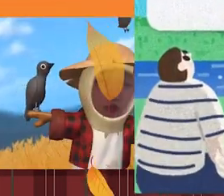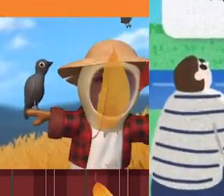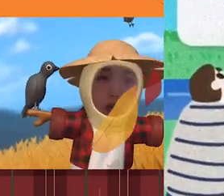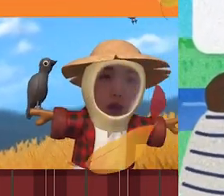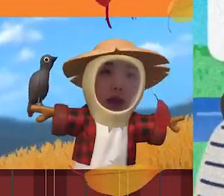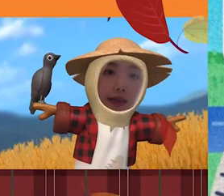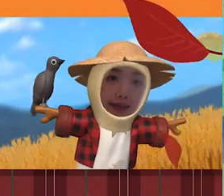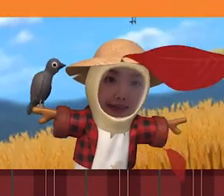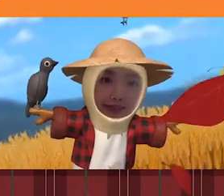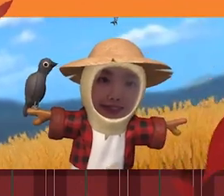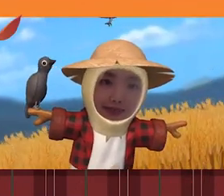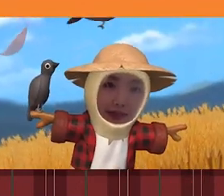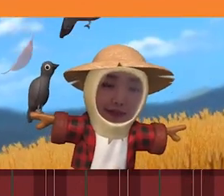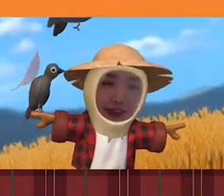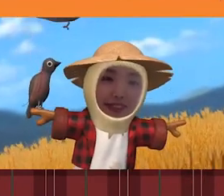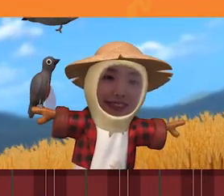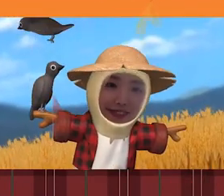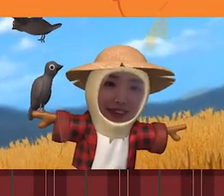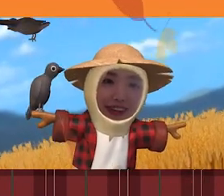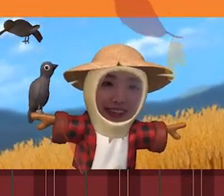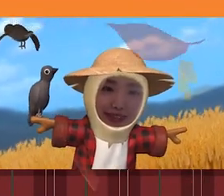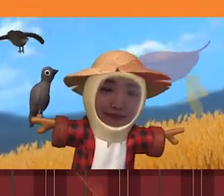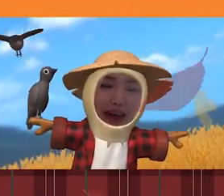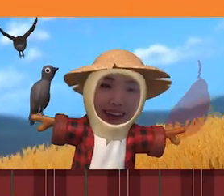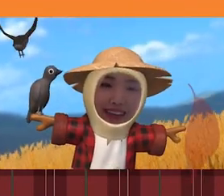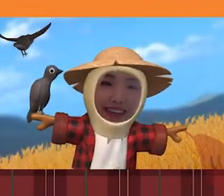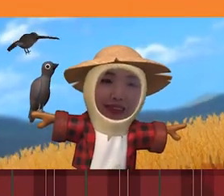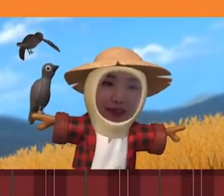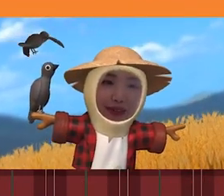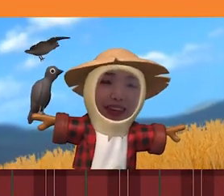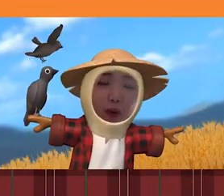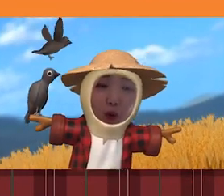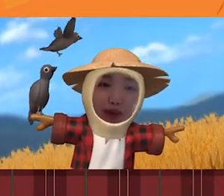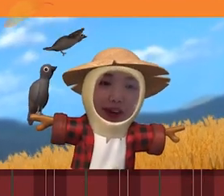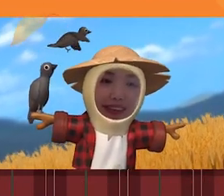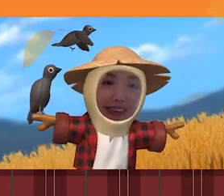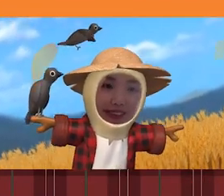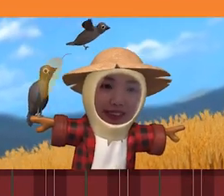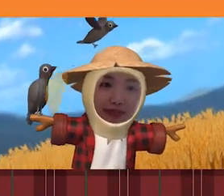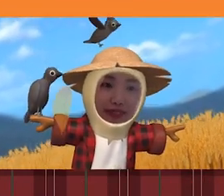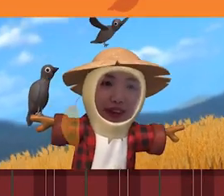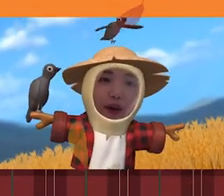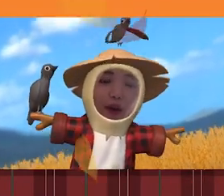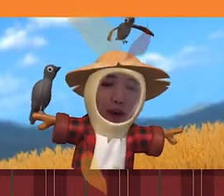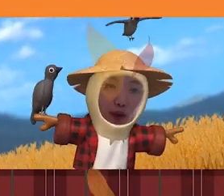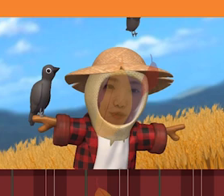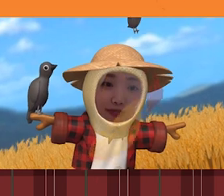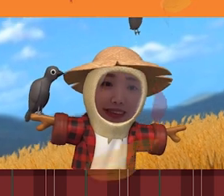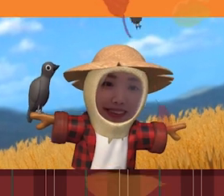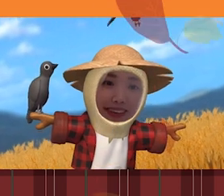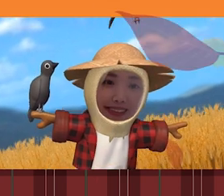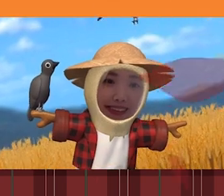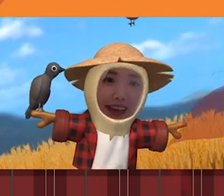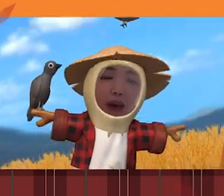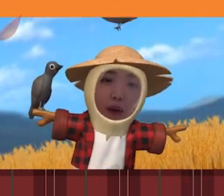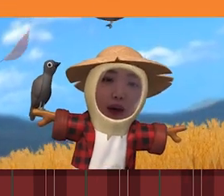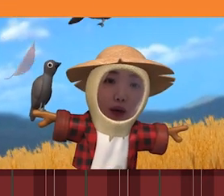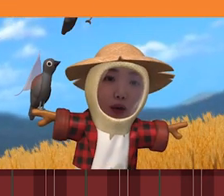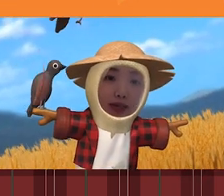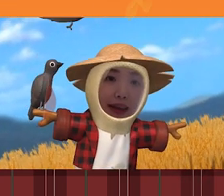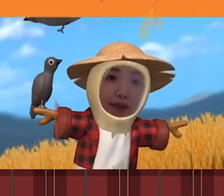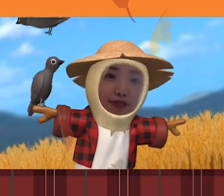첫 번째 축제, 2023년 10월 28일 토요일 오전 10시부터 오후